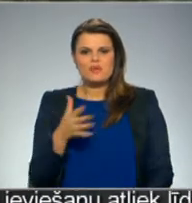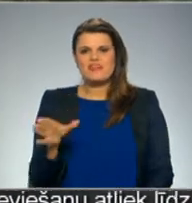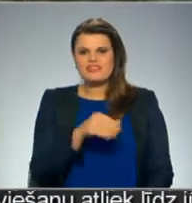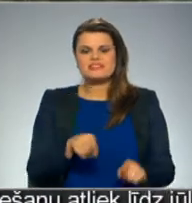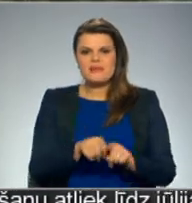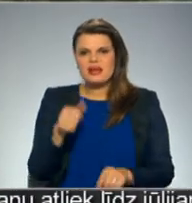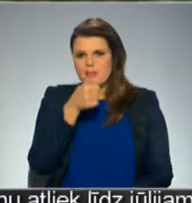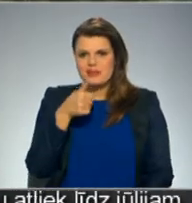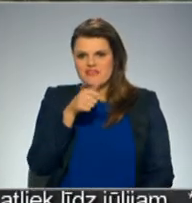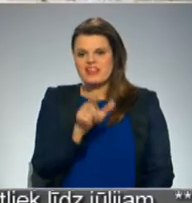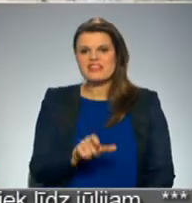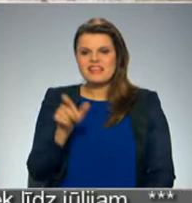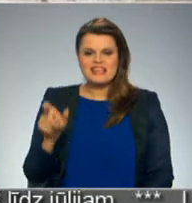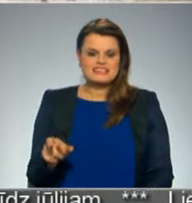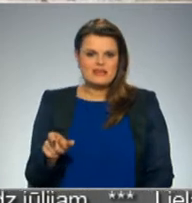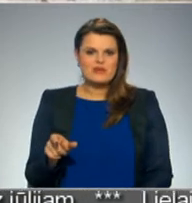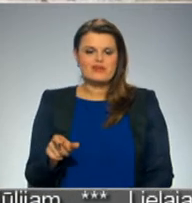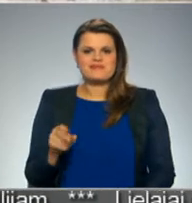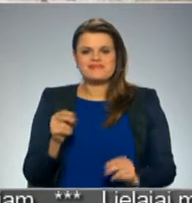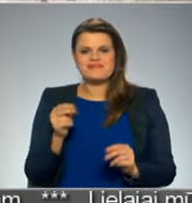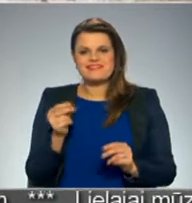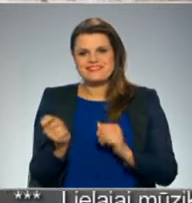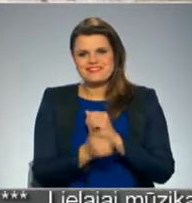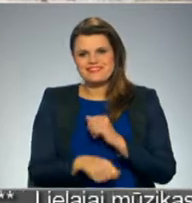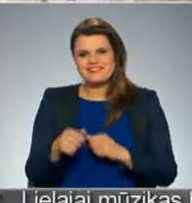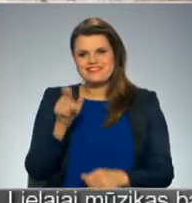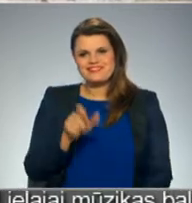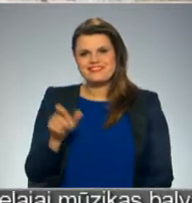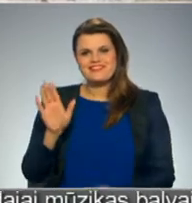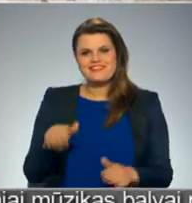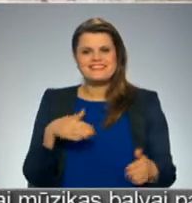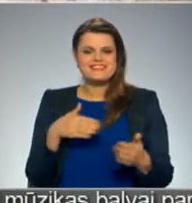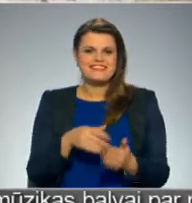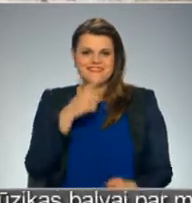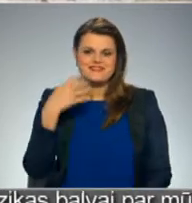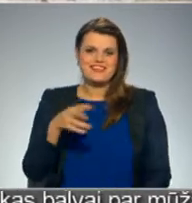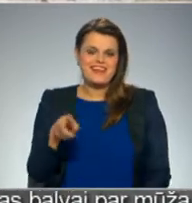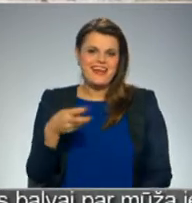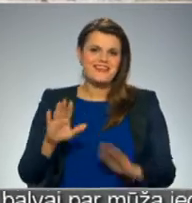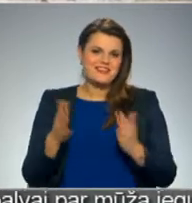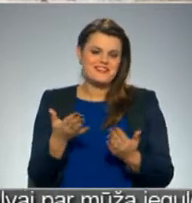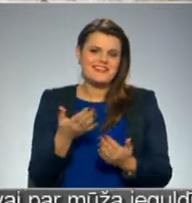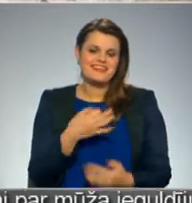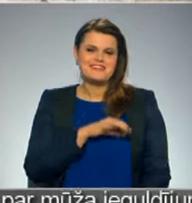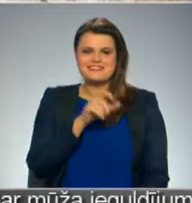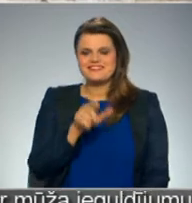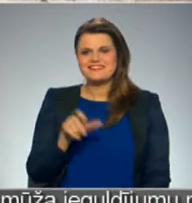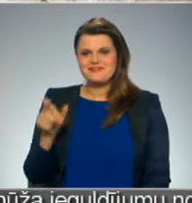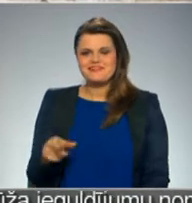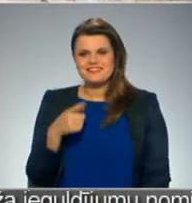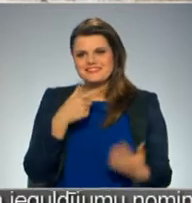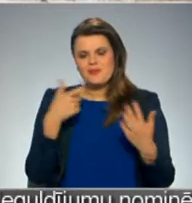arī privātiem iedzīvotājiem. Naudas sots fiziskām personām var sasniegt 140 eiro, bet juridiskām personām 700